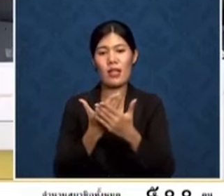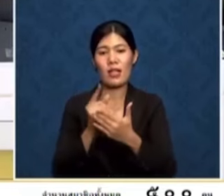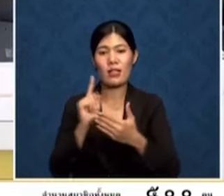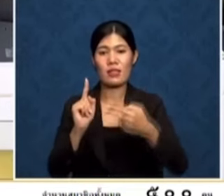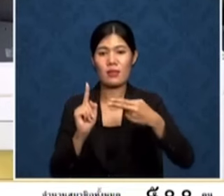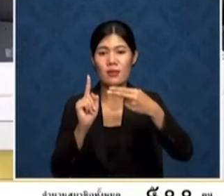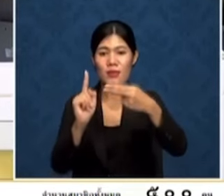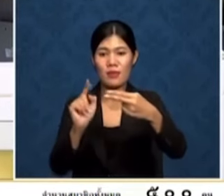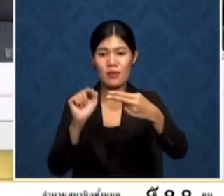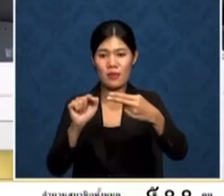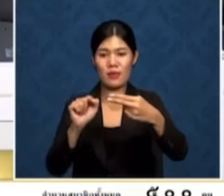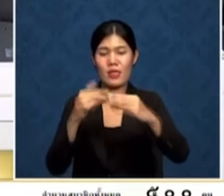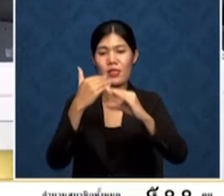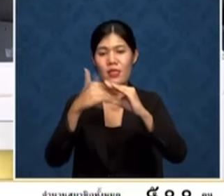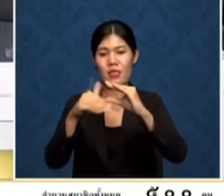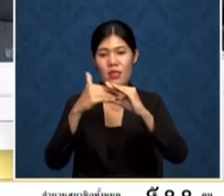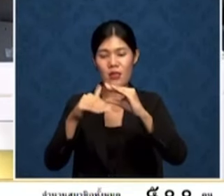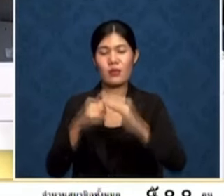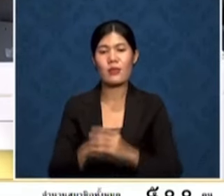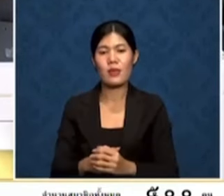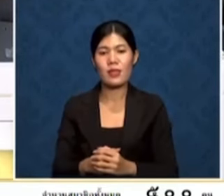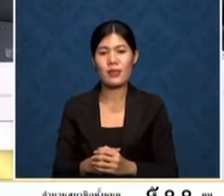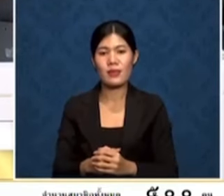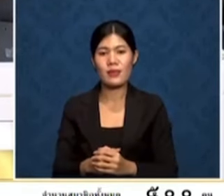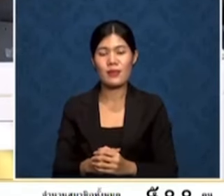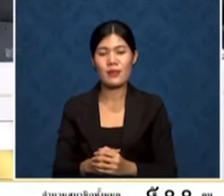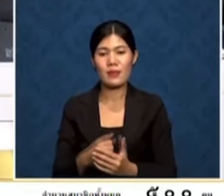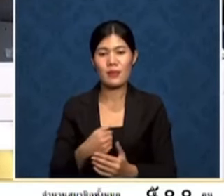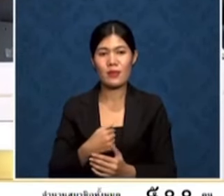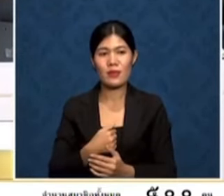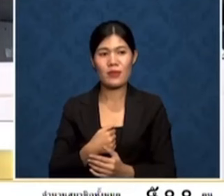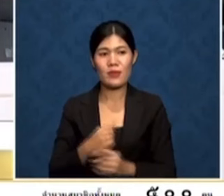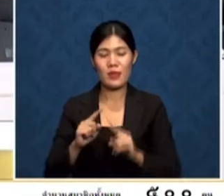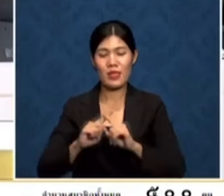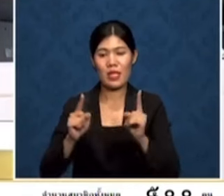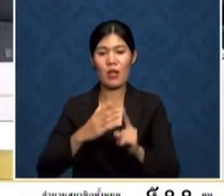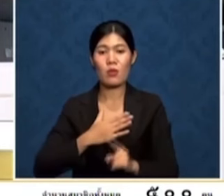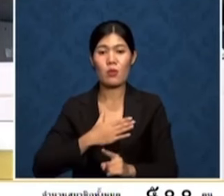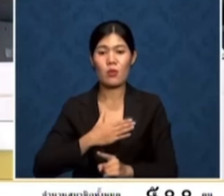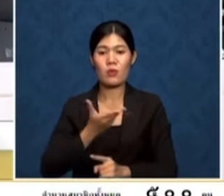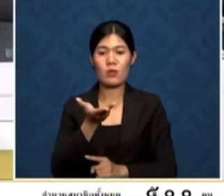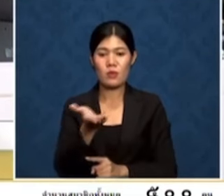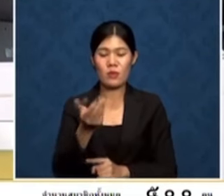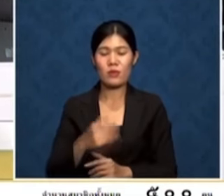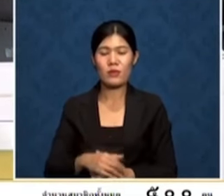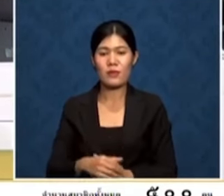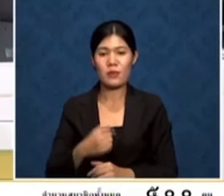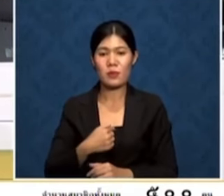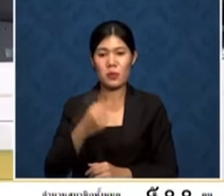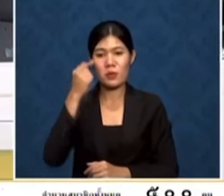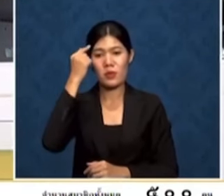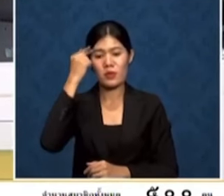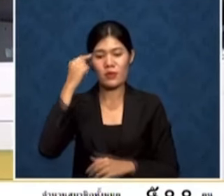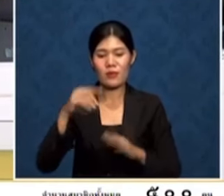walletเรื่องนี้จริงๆแล้วเป็นเรื่องของมุมมองที่แตกต่างระหว่างผมกับท่านเท่านั้นนะครับพวกผมเนี่ยมองว่ากระบวนการในการสร้างการ